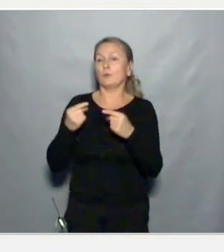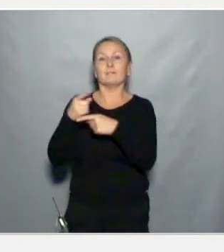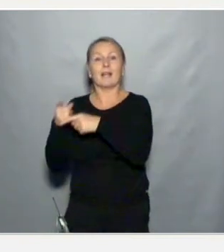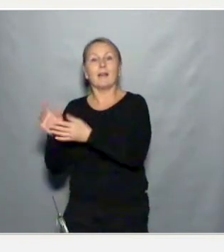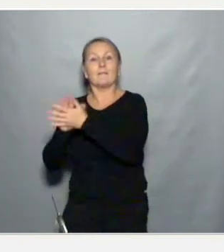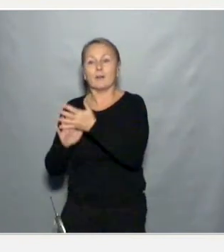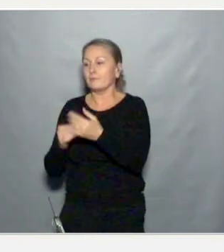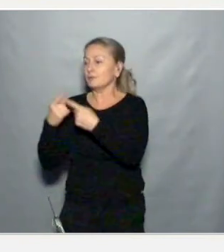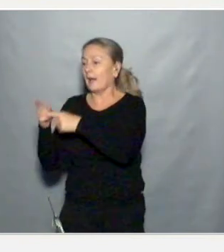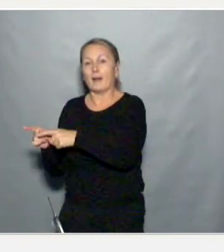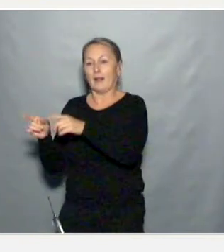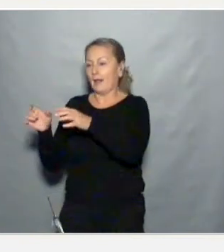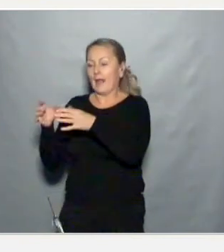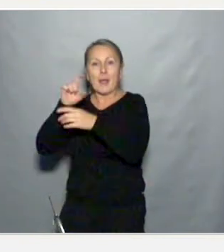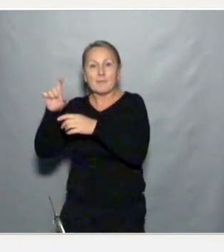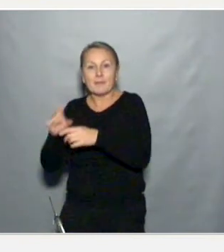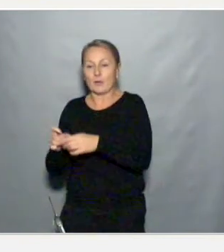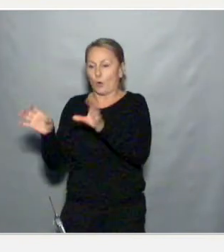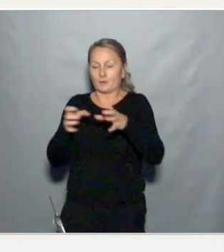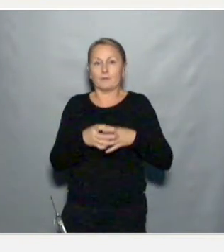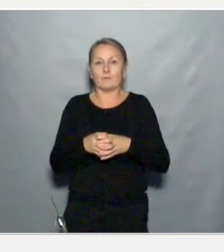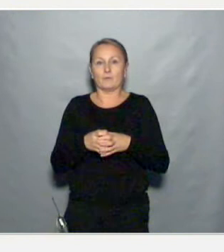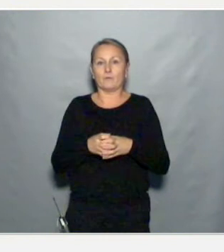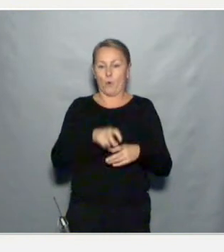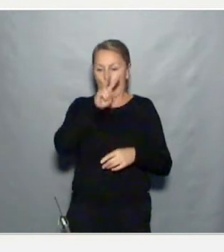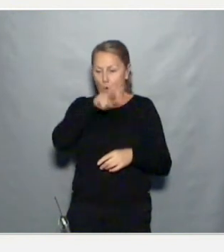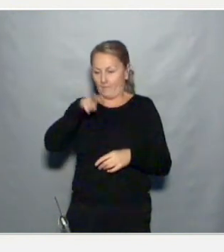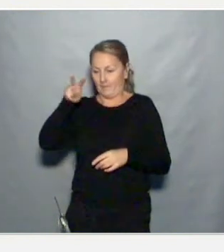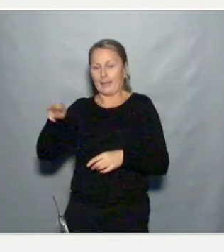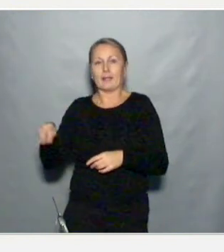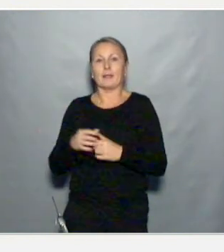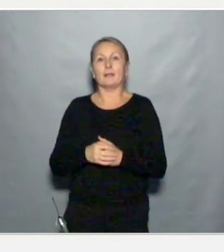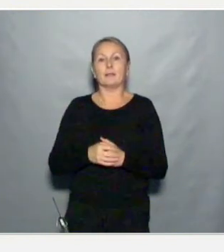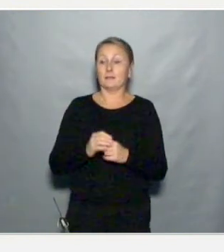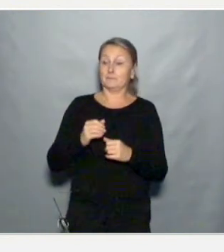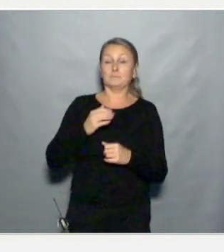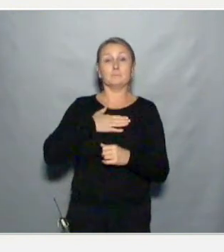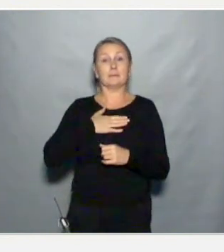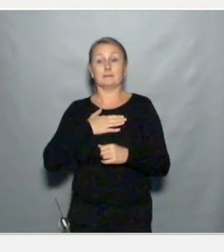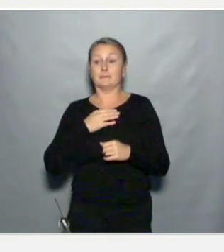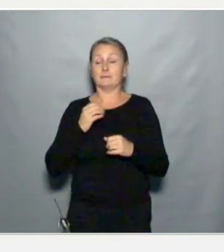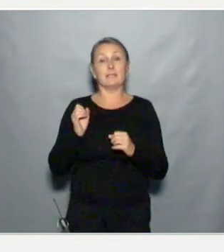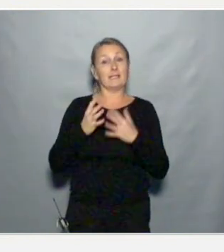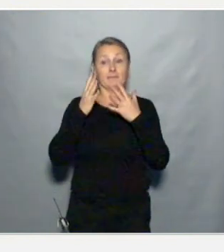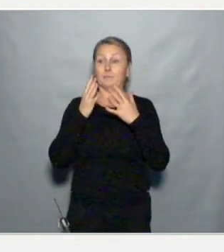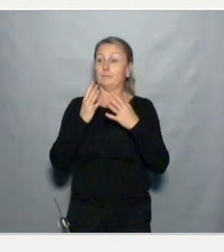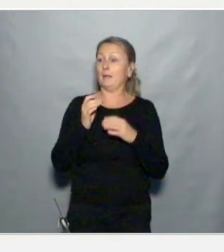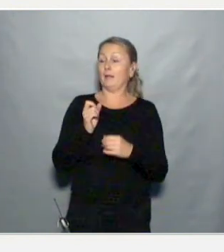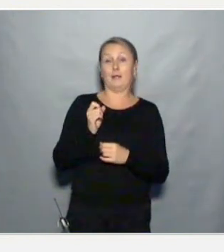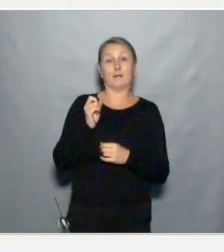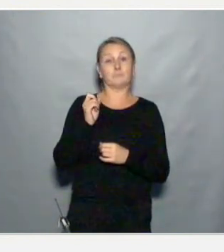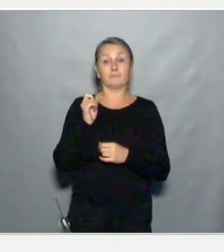för olika ämnen och kategorier för att kunna skapa mig en överblick så blev mitt liv ganska snabbt,